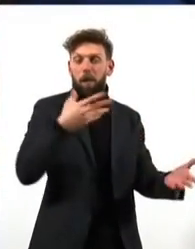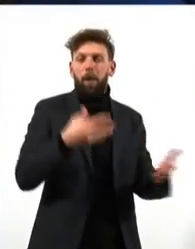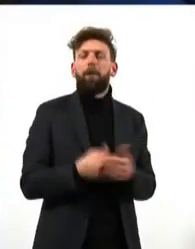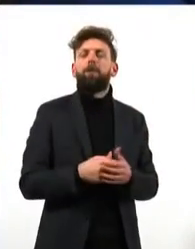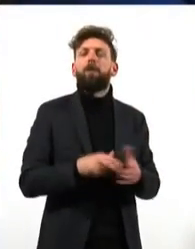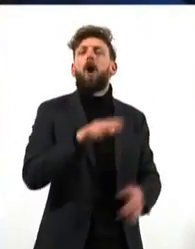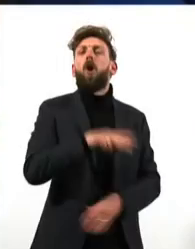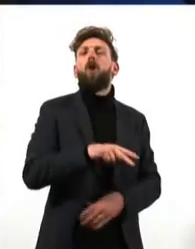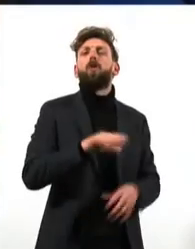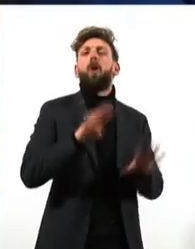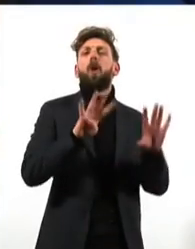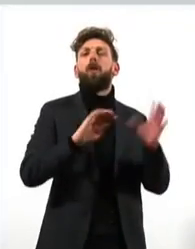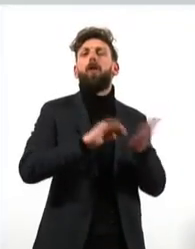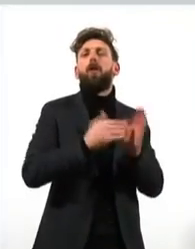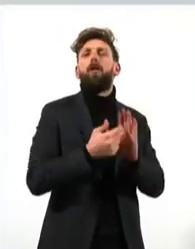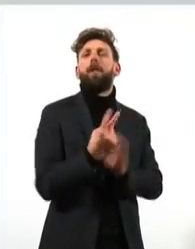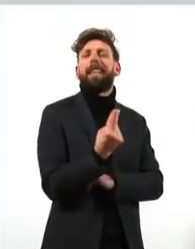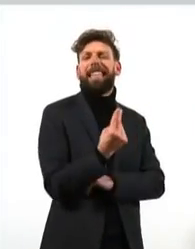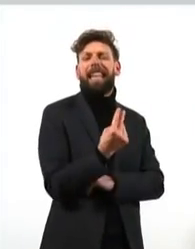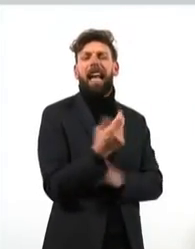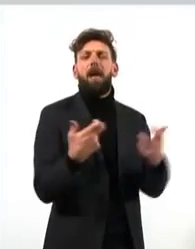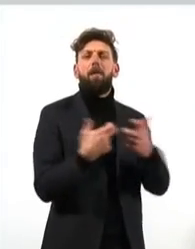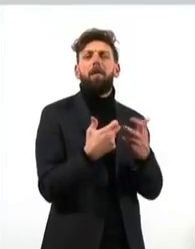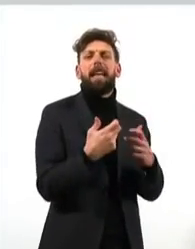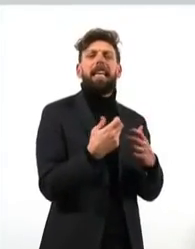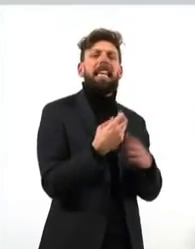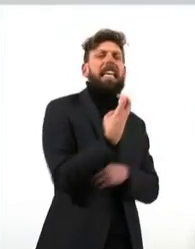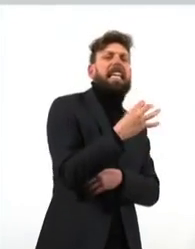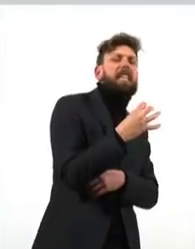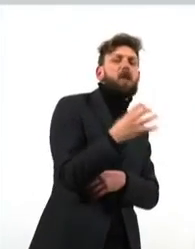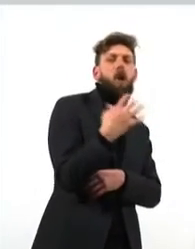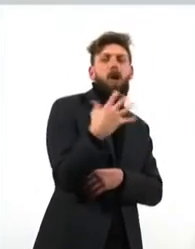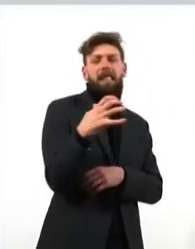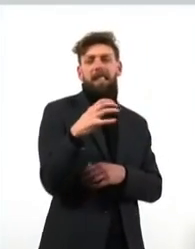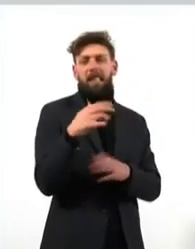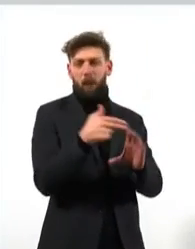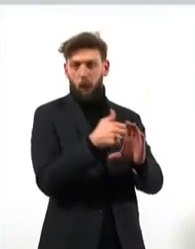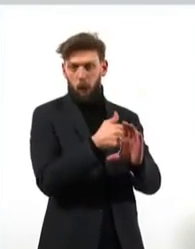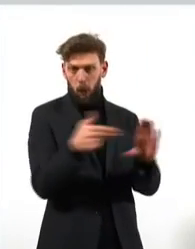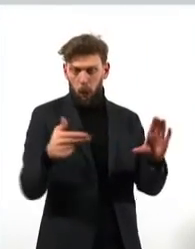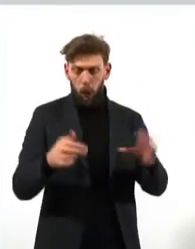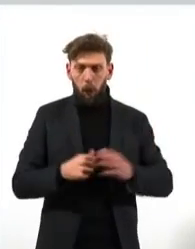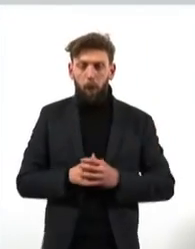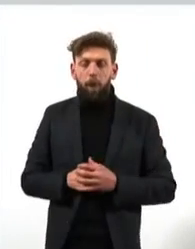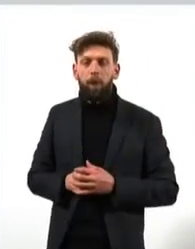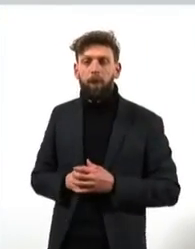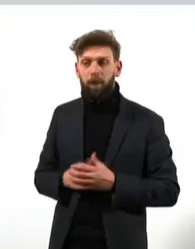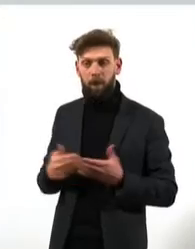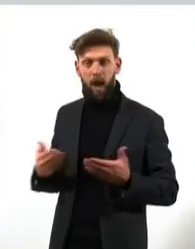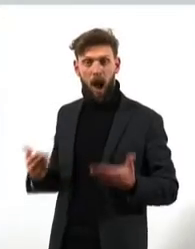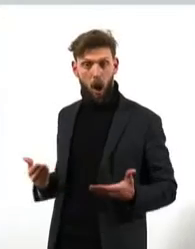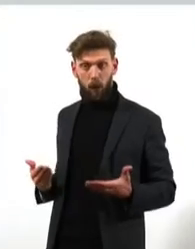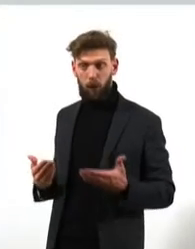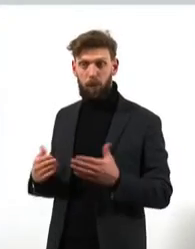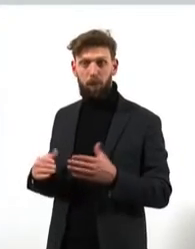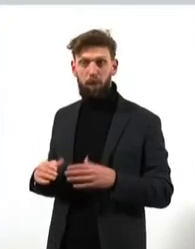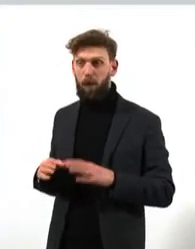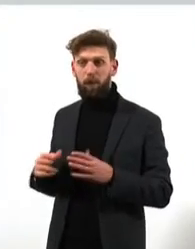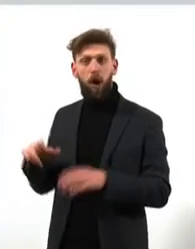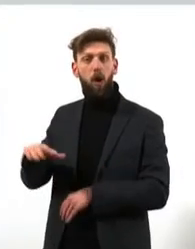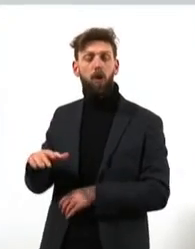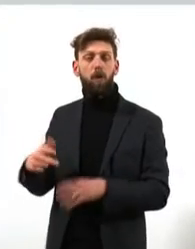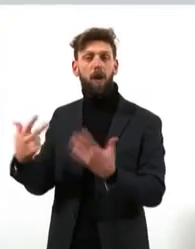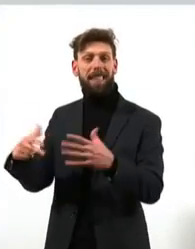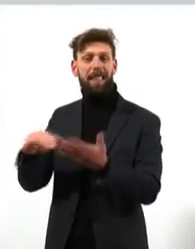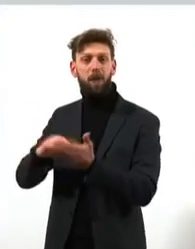près, c'est environ entre 400 et 500 euros. Je vis dans un logement de 18 mètres carrés. Je suis